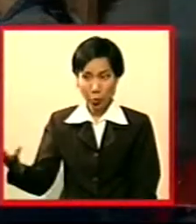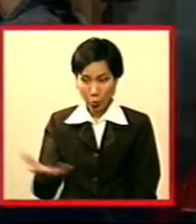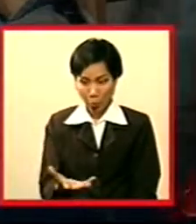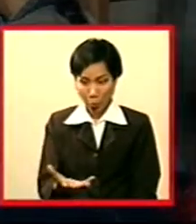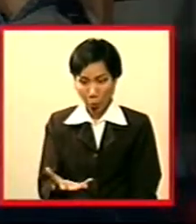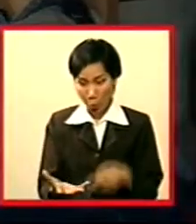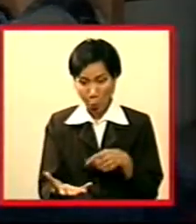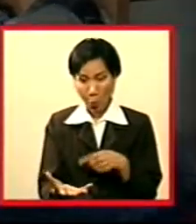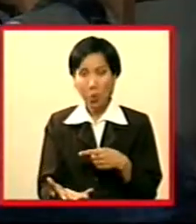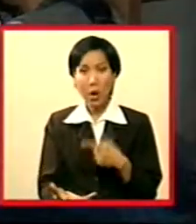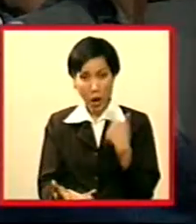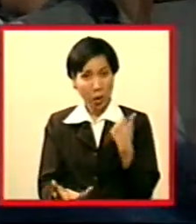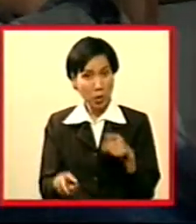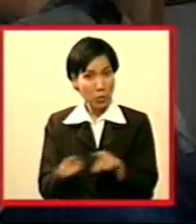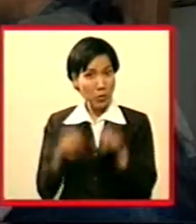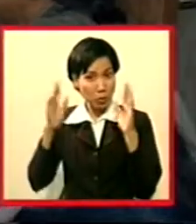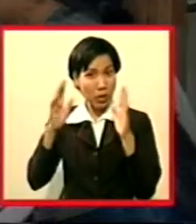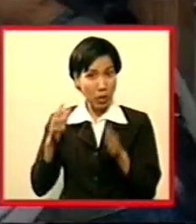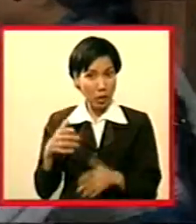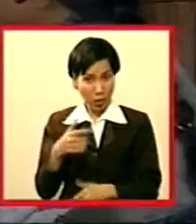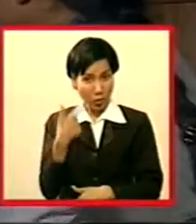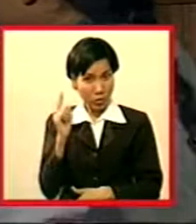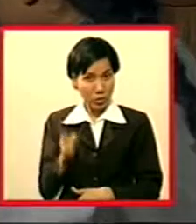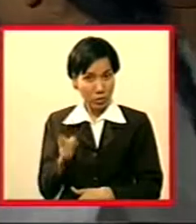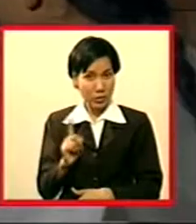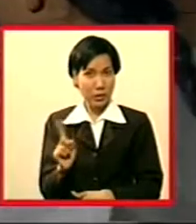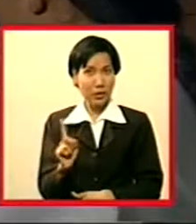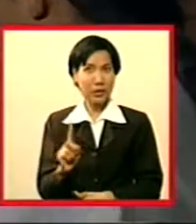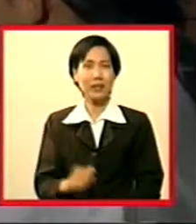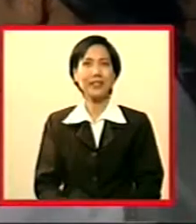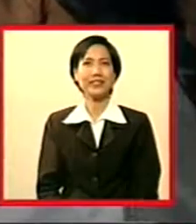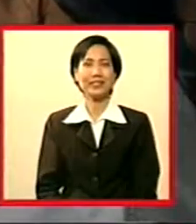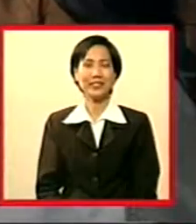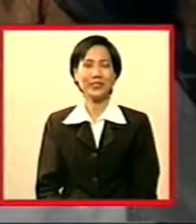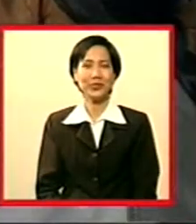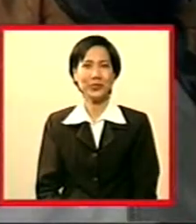พี่คะเนี่ยอร่อยเหมือนคำโฆษณาไว้หรือเปล่าคะ อร่อยค่ะ เ